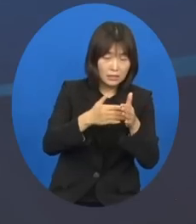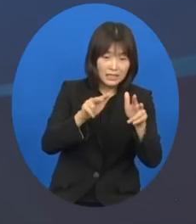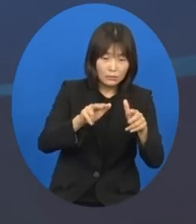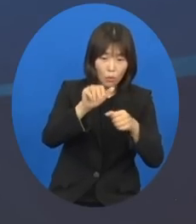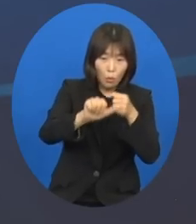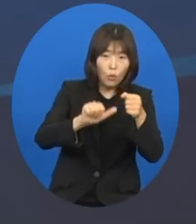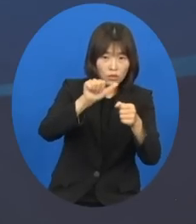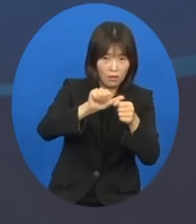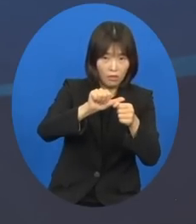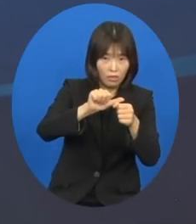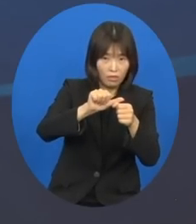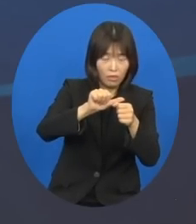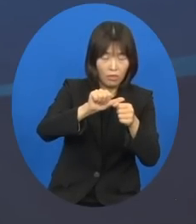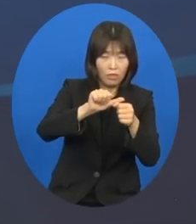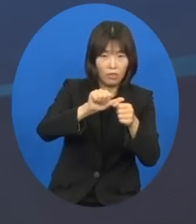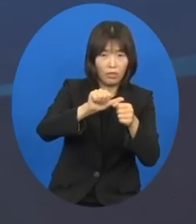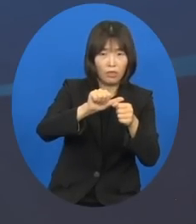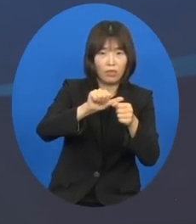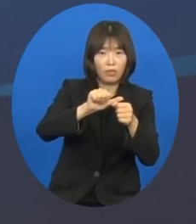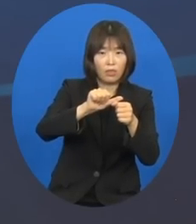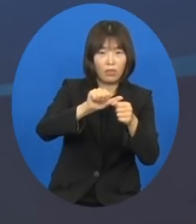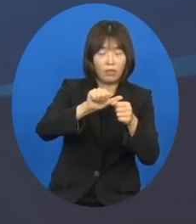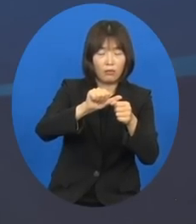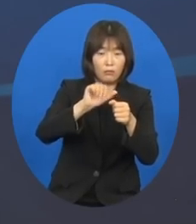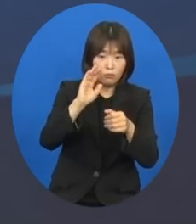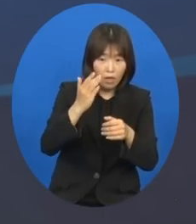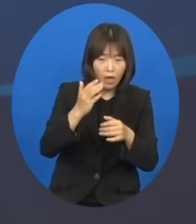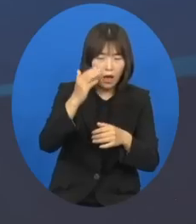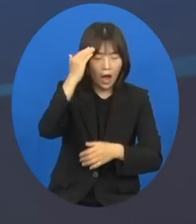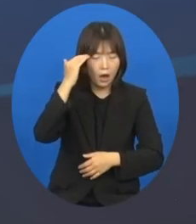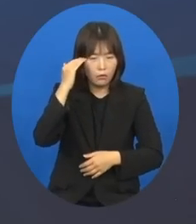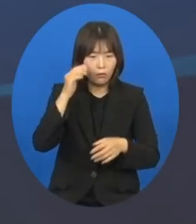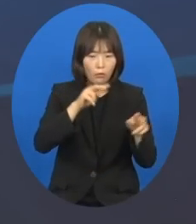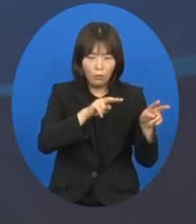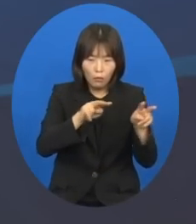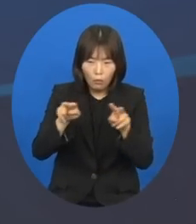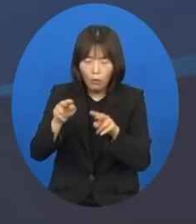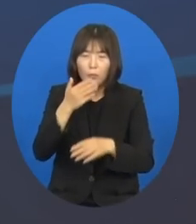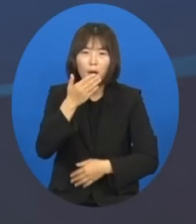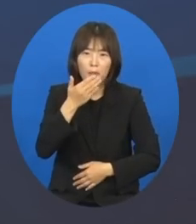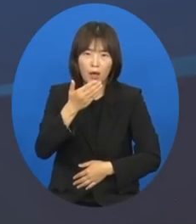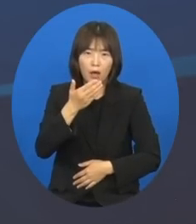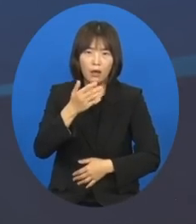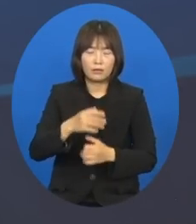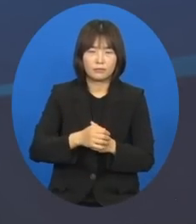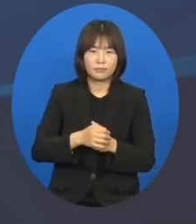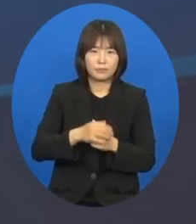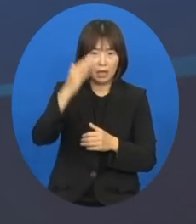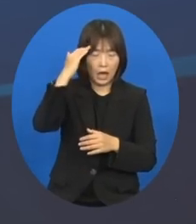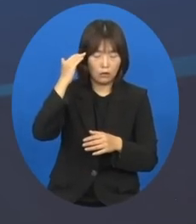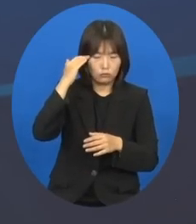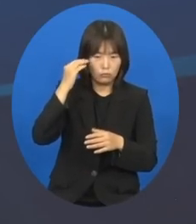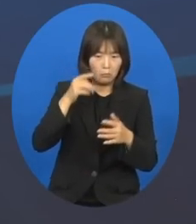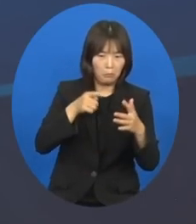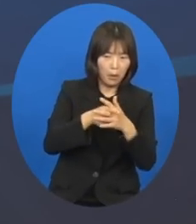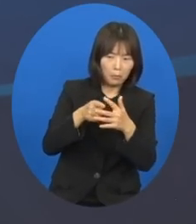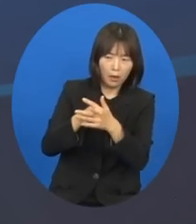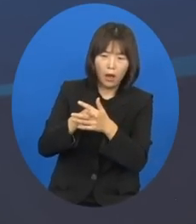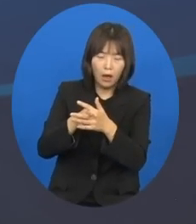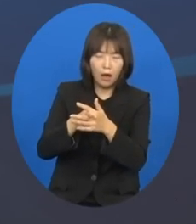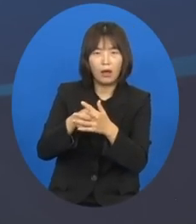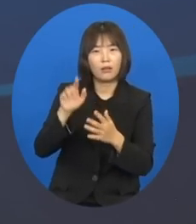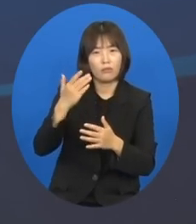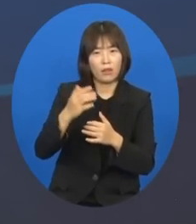5년째 되니까 한국이 보이더라고요 여러분도 우리 김다위 목사님 5년은 기다려 주셔야 됩니다